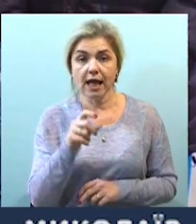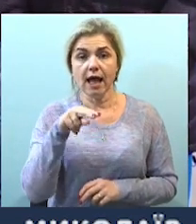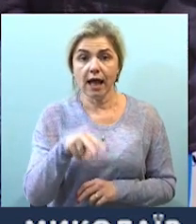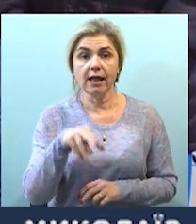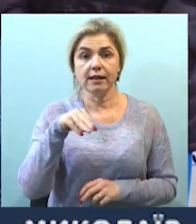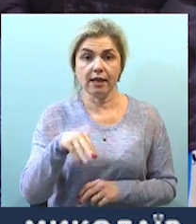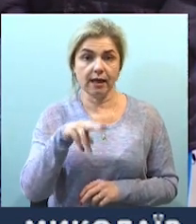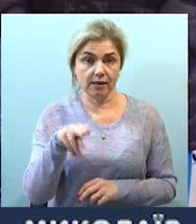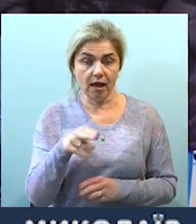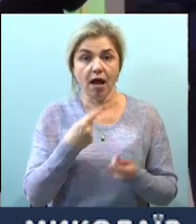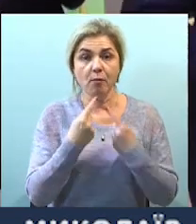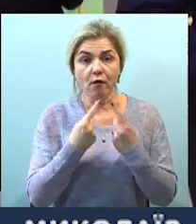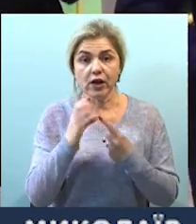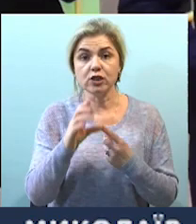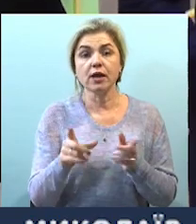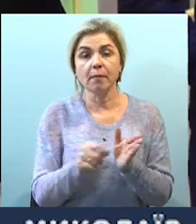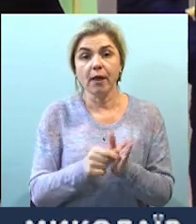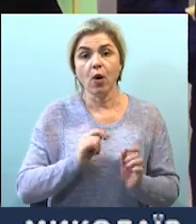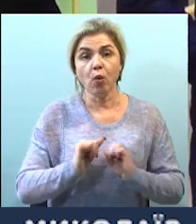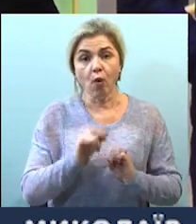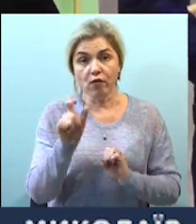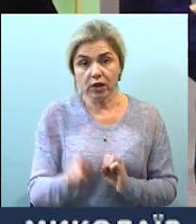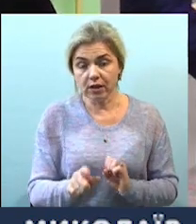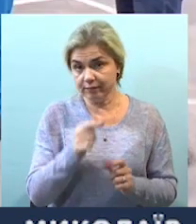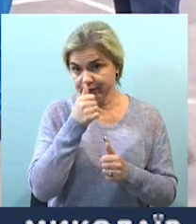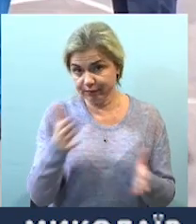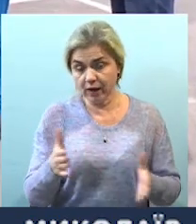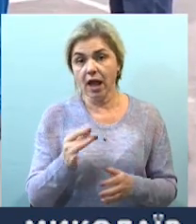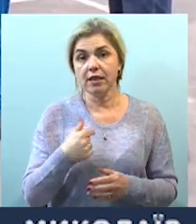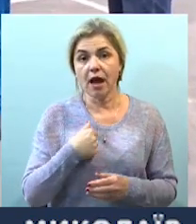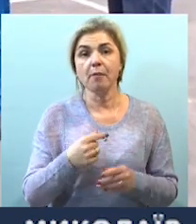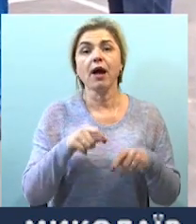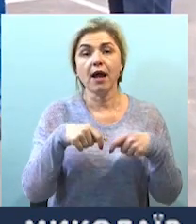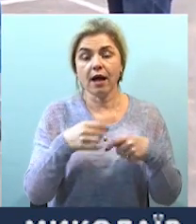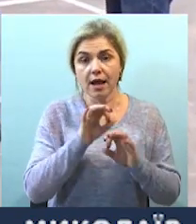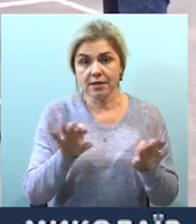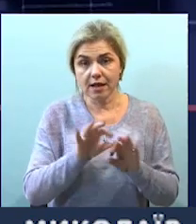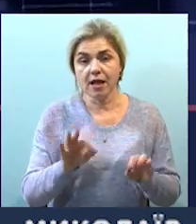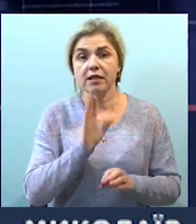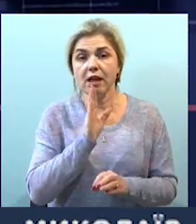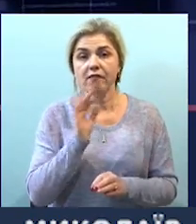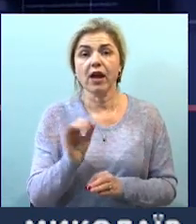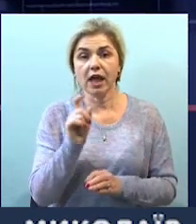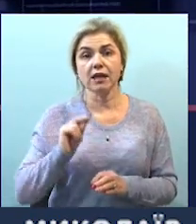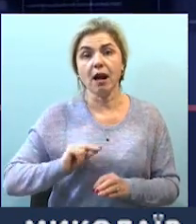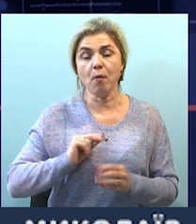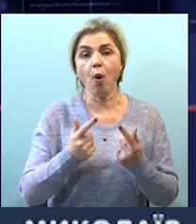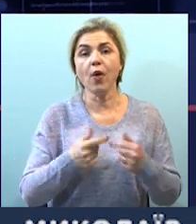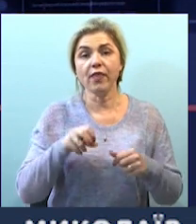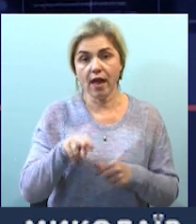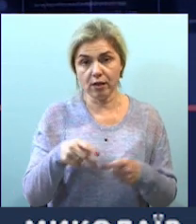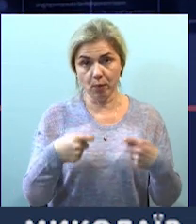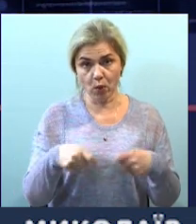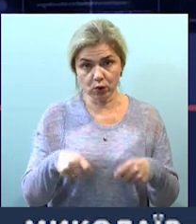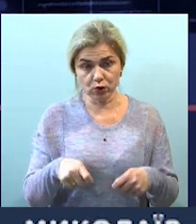Поспілкуватися з керівництвом не вдалося. Нам відповіла представниця відділу продажу. Назвати себе відмовилася. Смотрите,